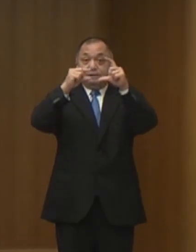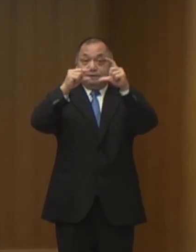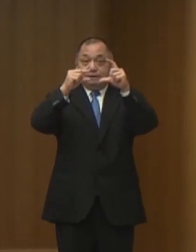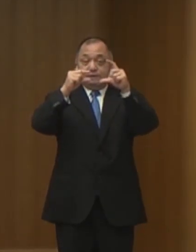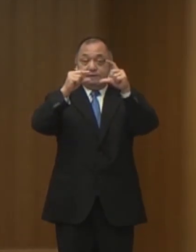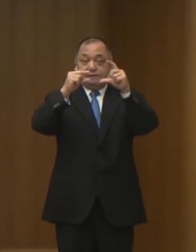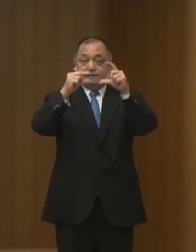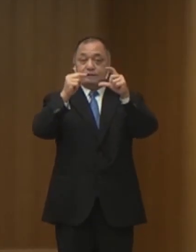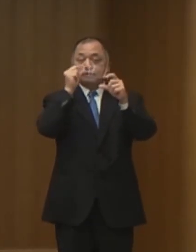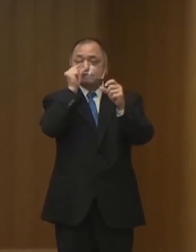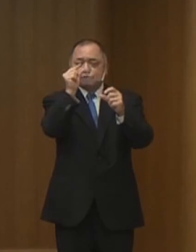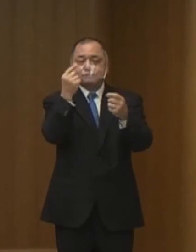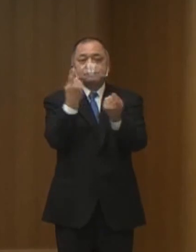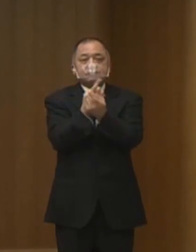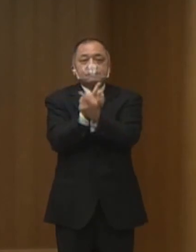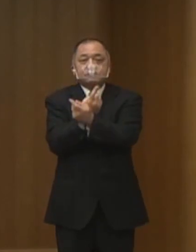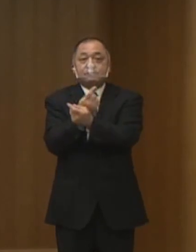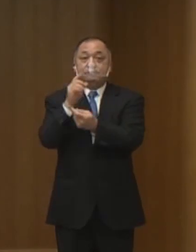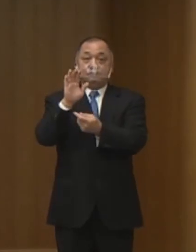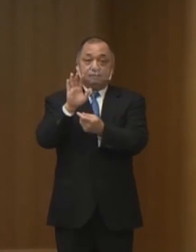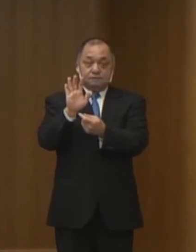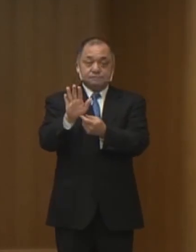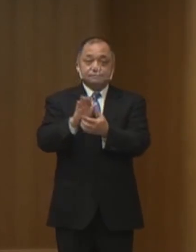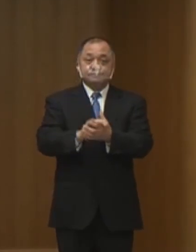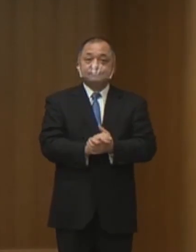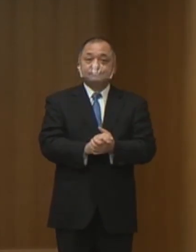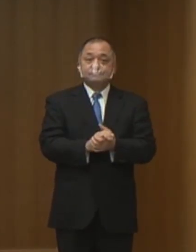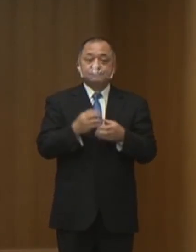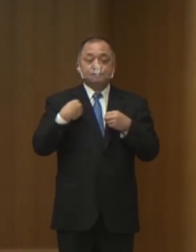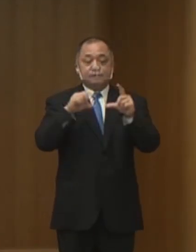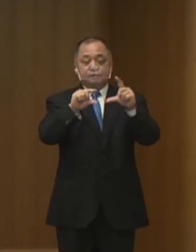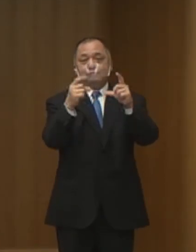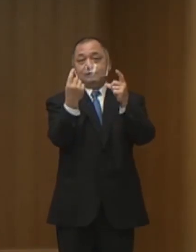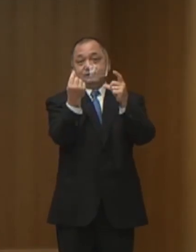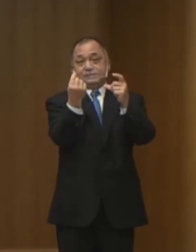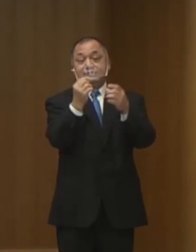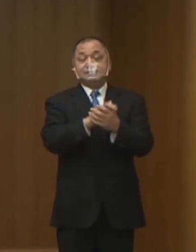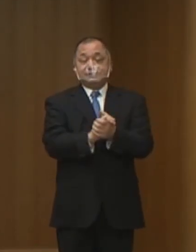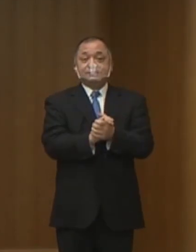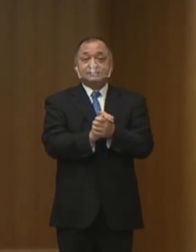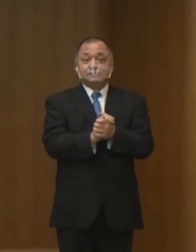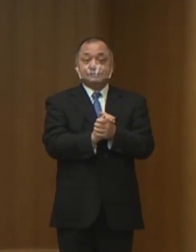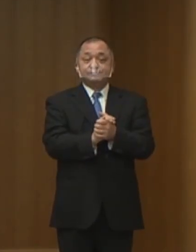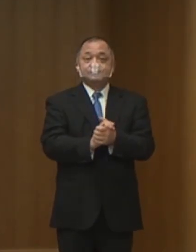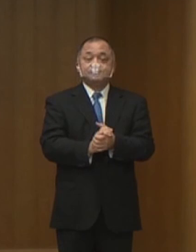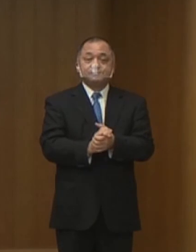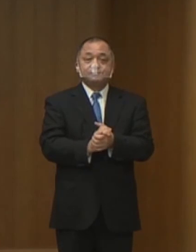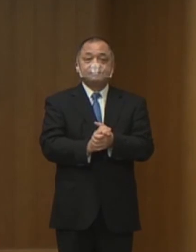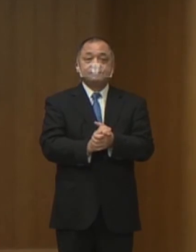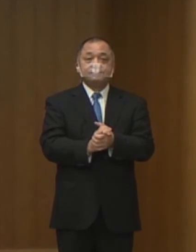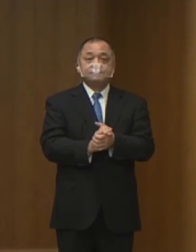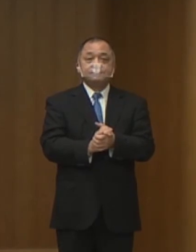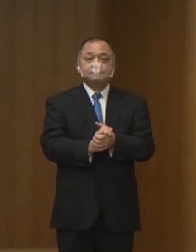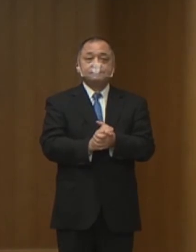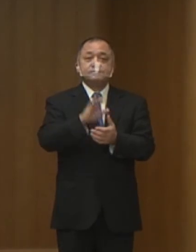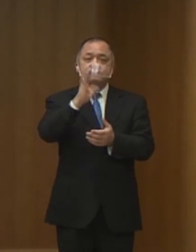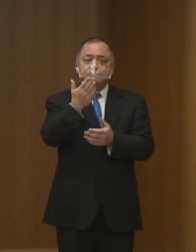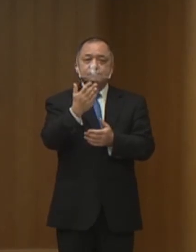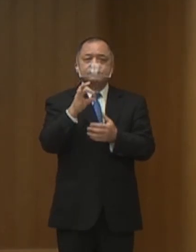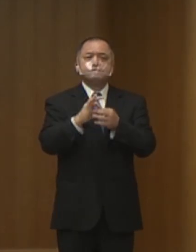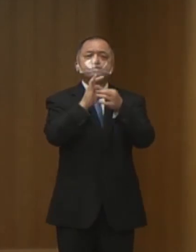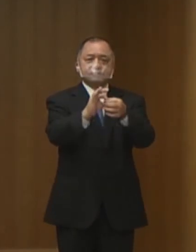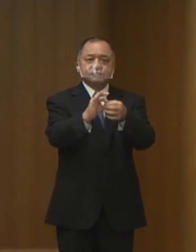ういった意味では改善されるなど、行政もそうですが、改善の兆しが見られるというところです。ただし、引